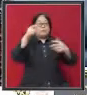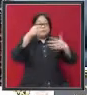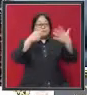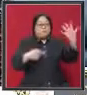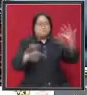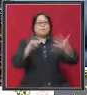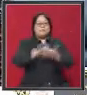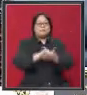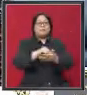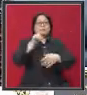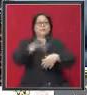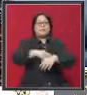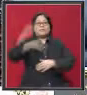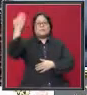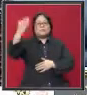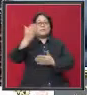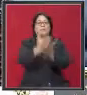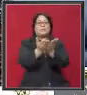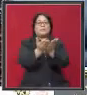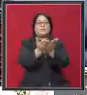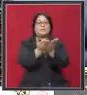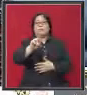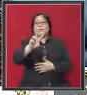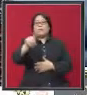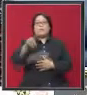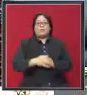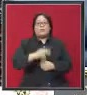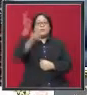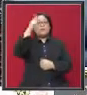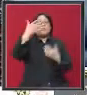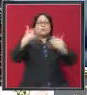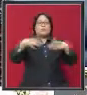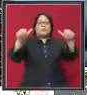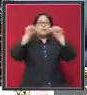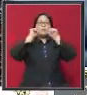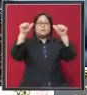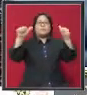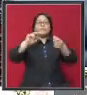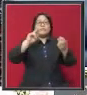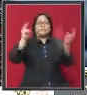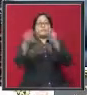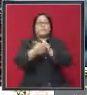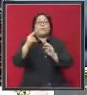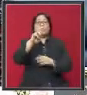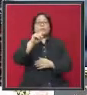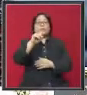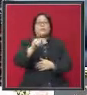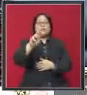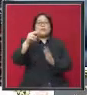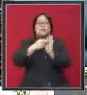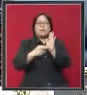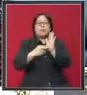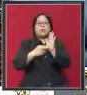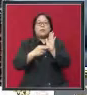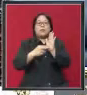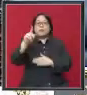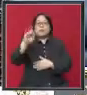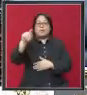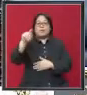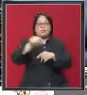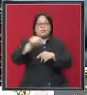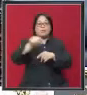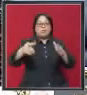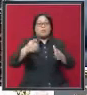sehubungan dengan itu, semasa pembentangan Belanjawan 2021, kerajaan telah mengumumkan pengubalan rang undang-undang kredit pengguna, ya,